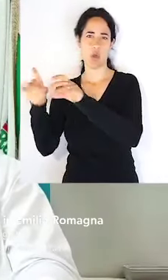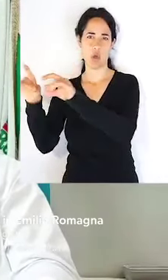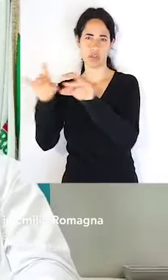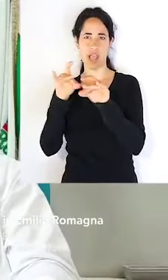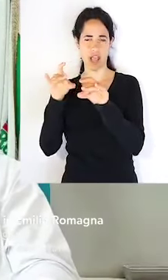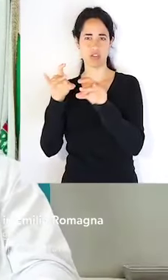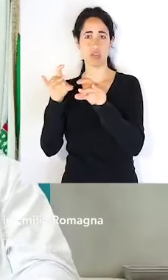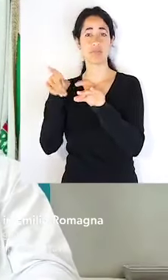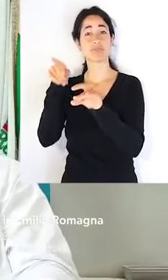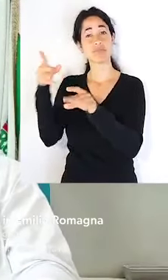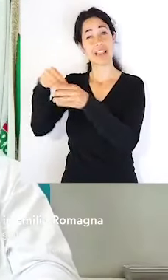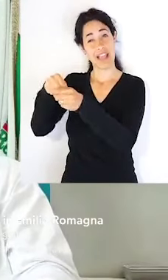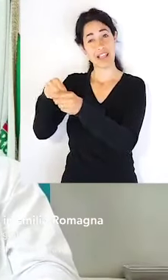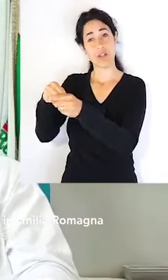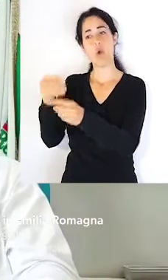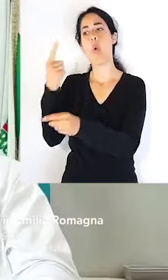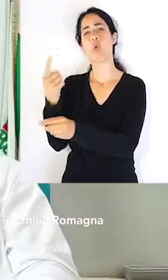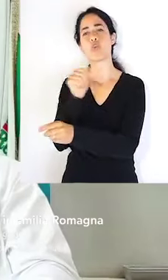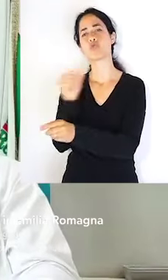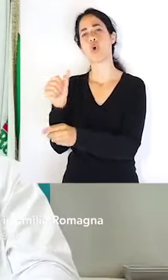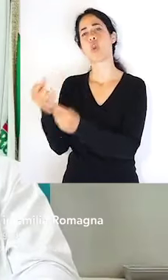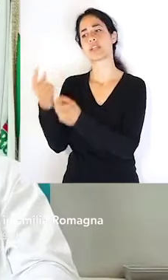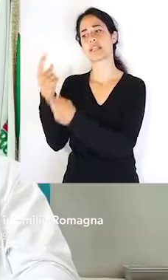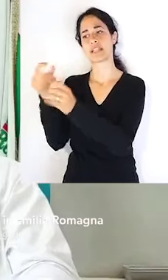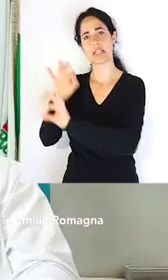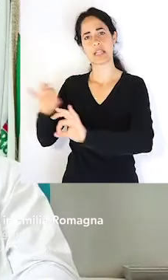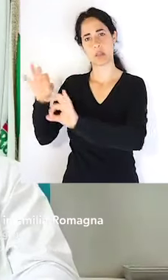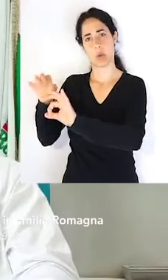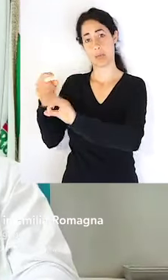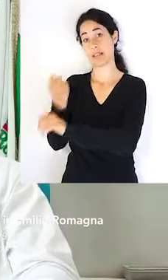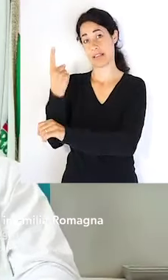3 casi positivi, di cui uno sintomatico, gli altri due